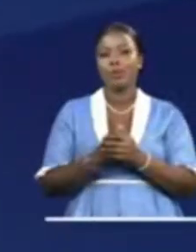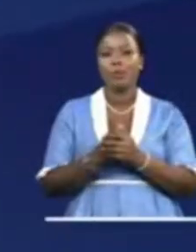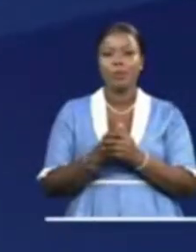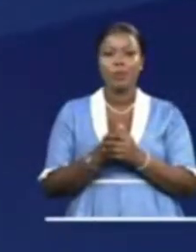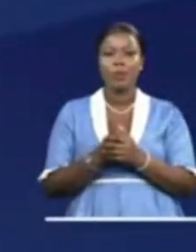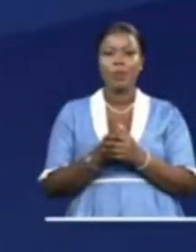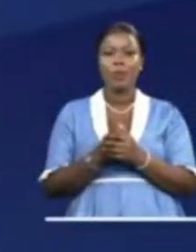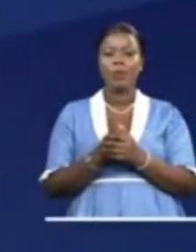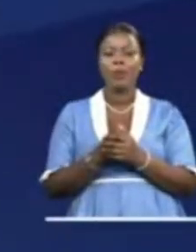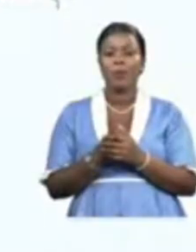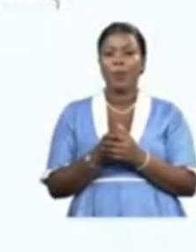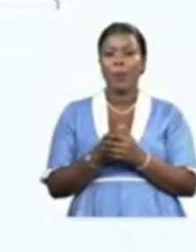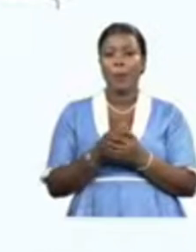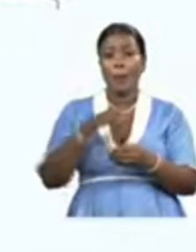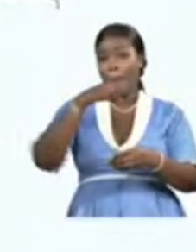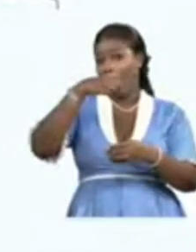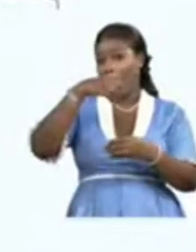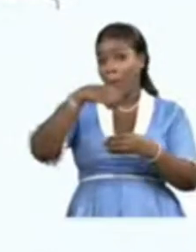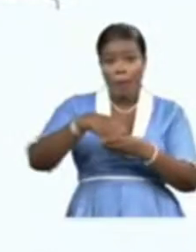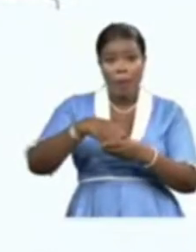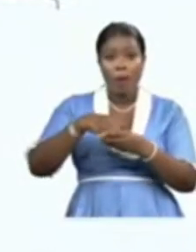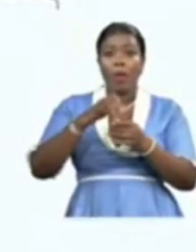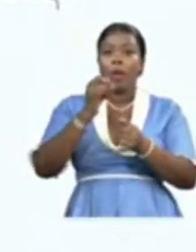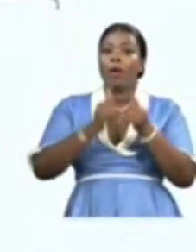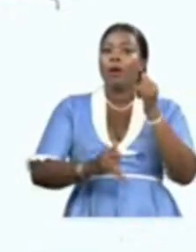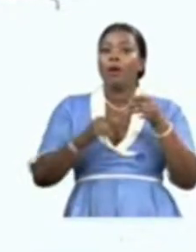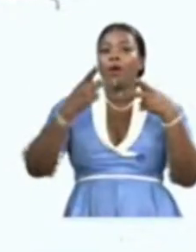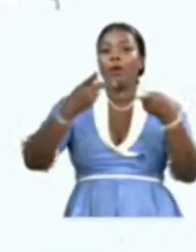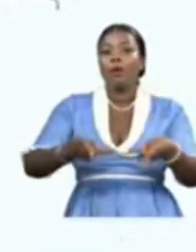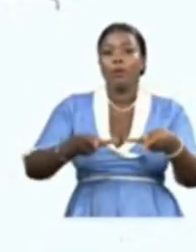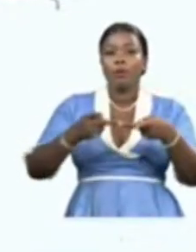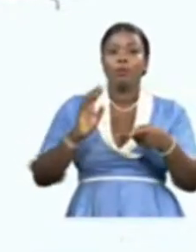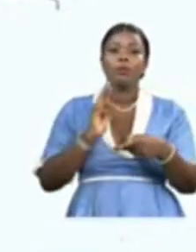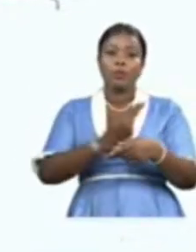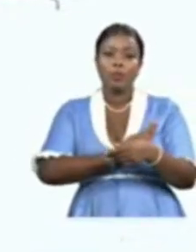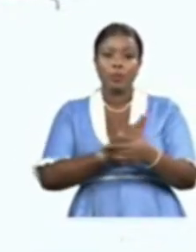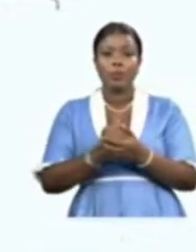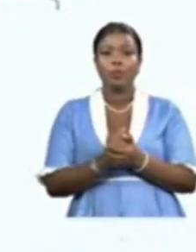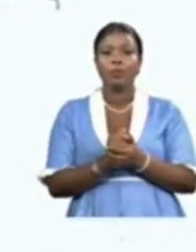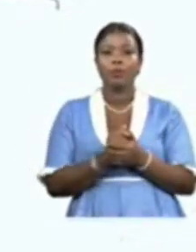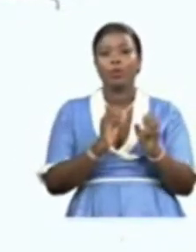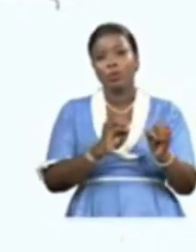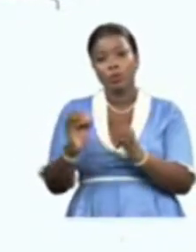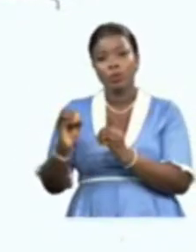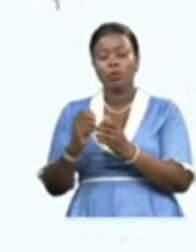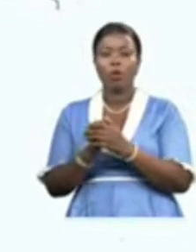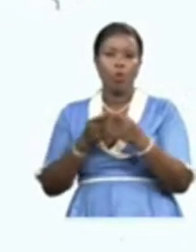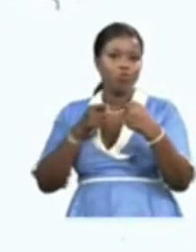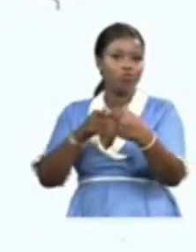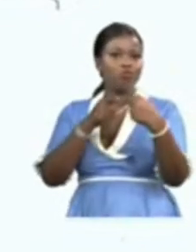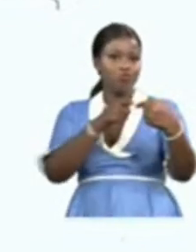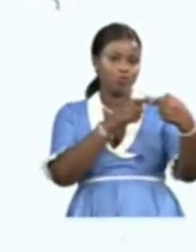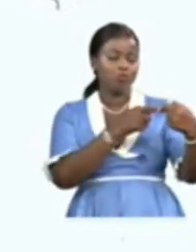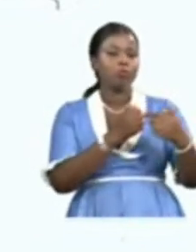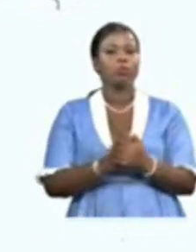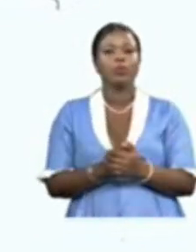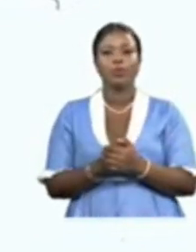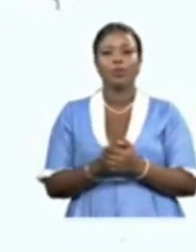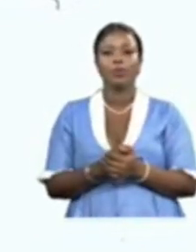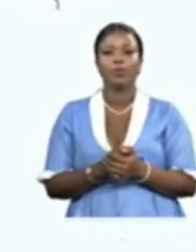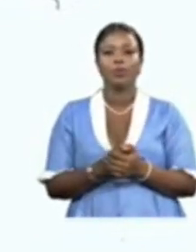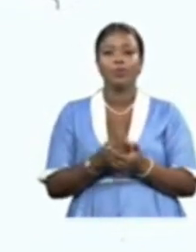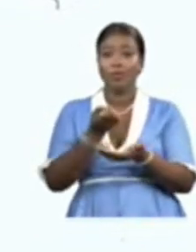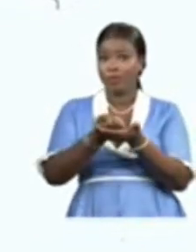en qui représente notre option de B une économie compétitivecie